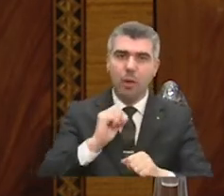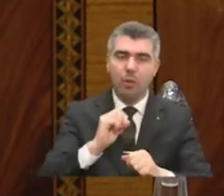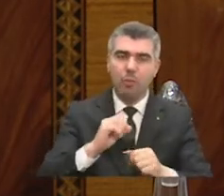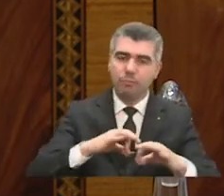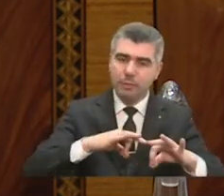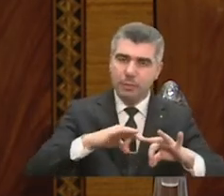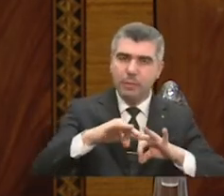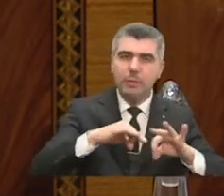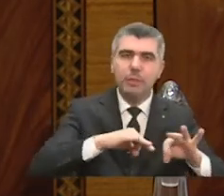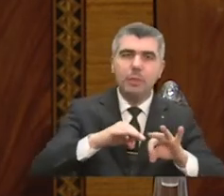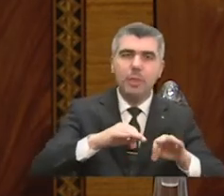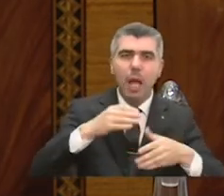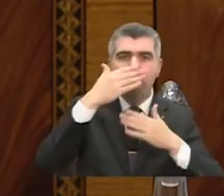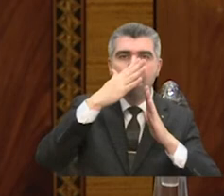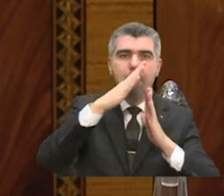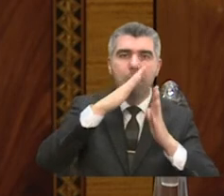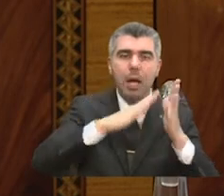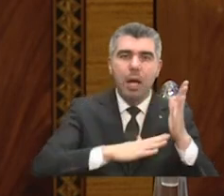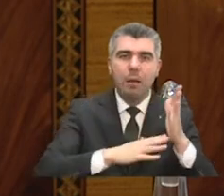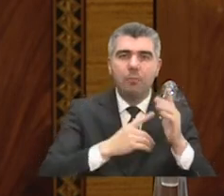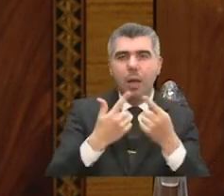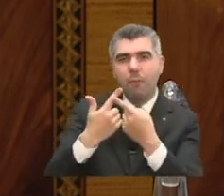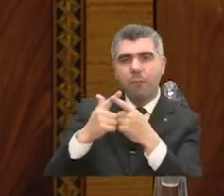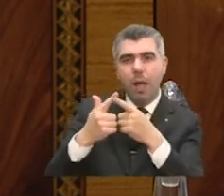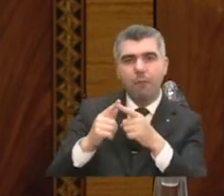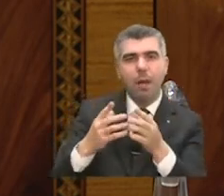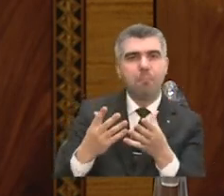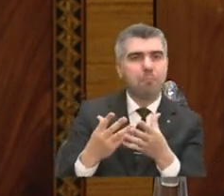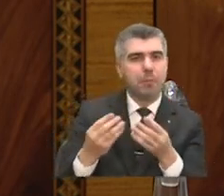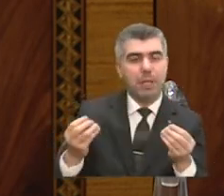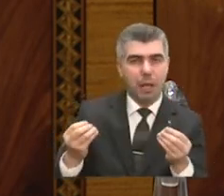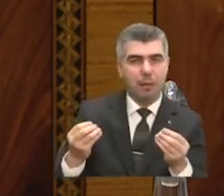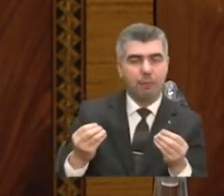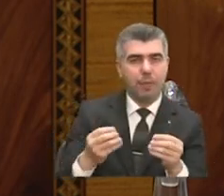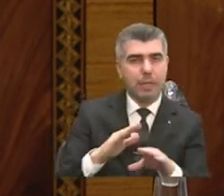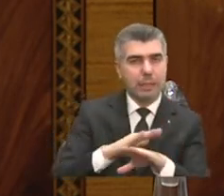toutes les attaques, convaincus justement que